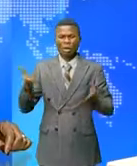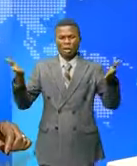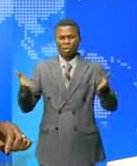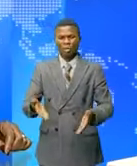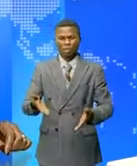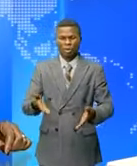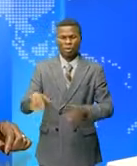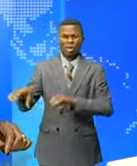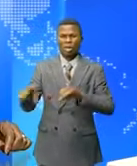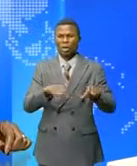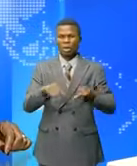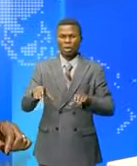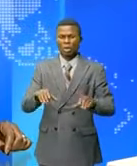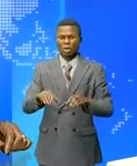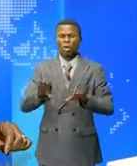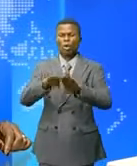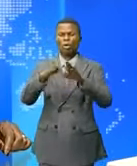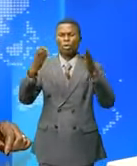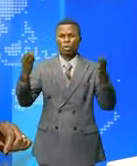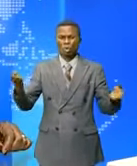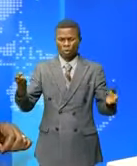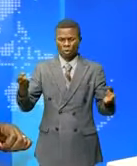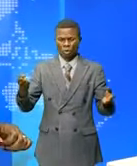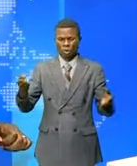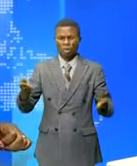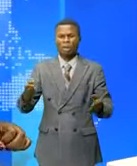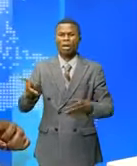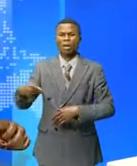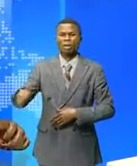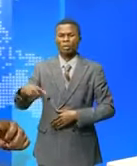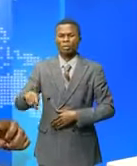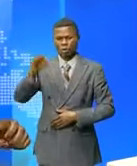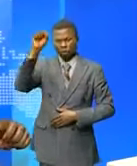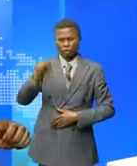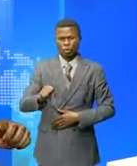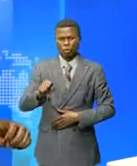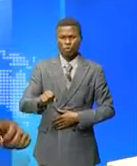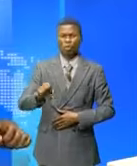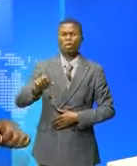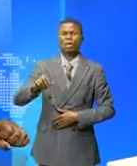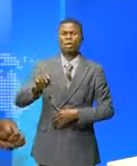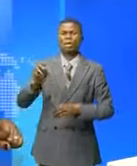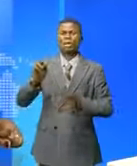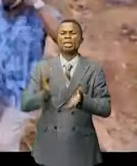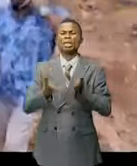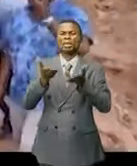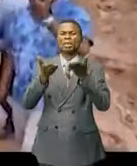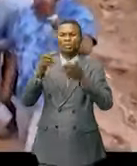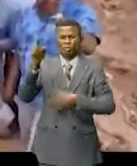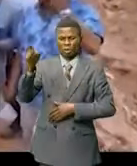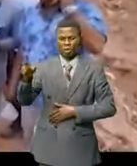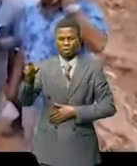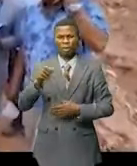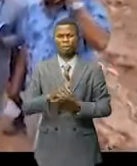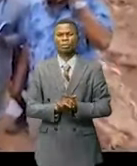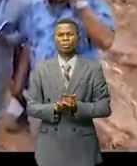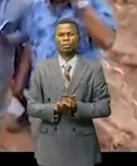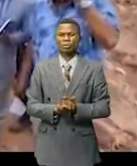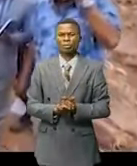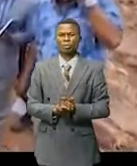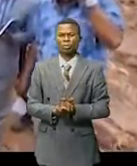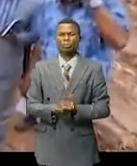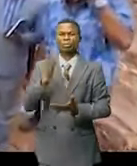à la cérémonie d'inauguration. C'était dans la province du Sud Kivu. Reportage. Route délabrée